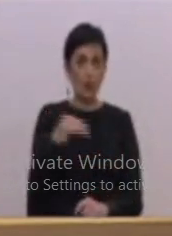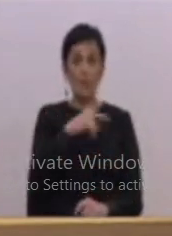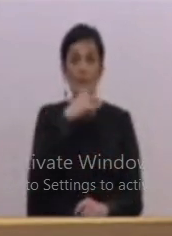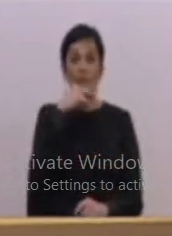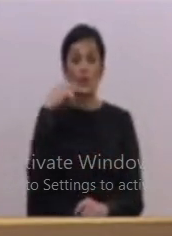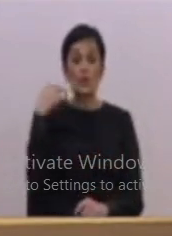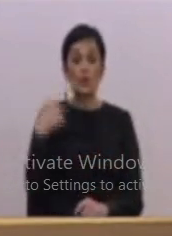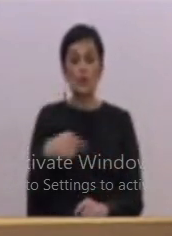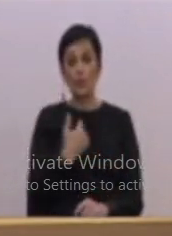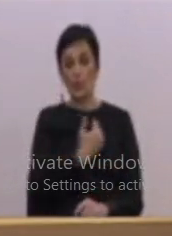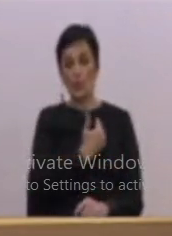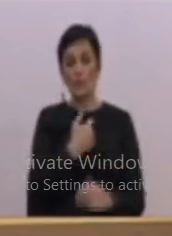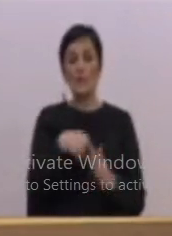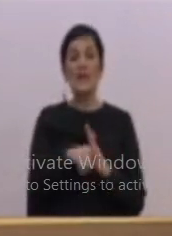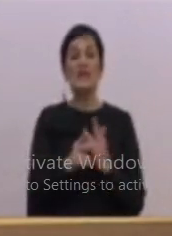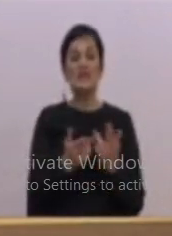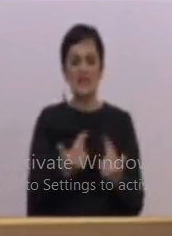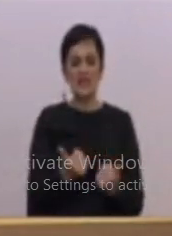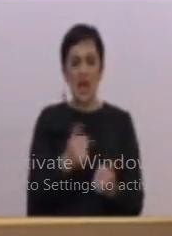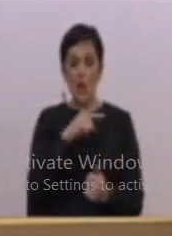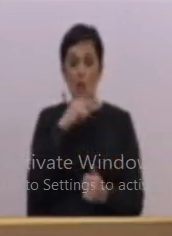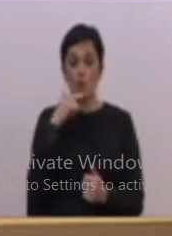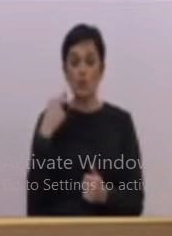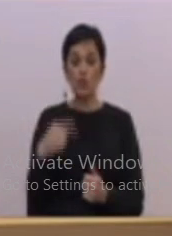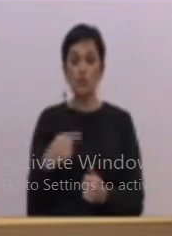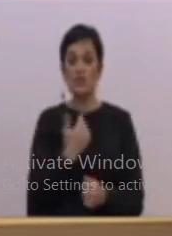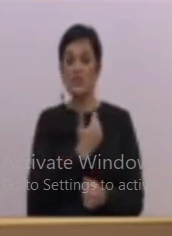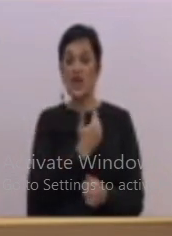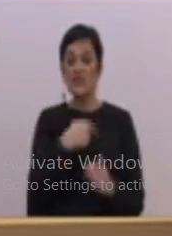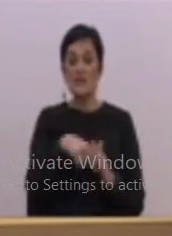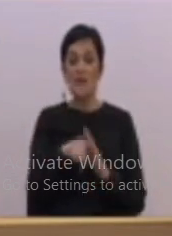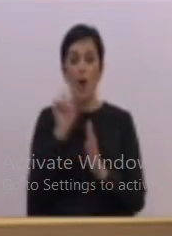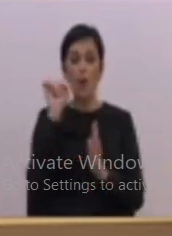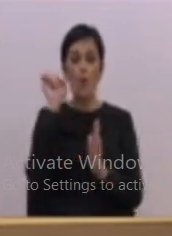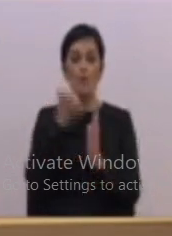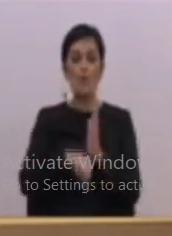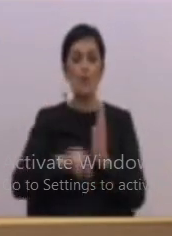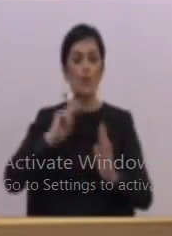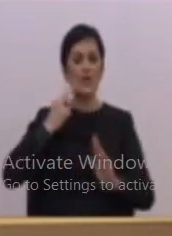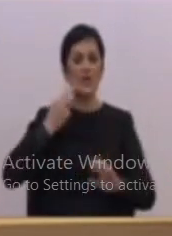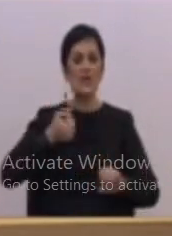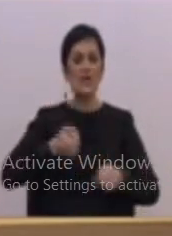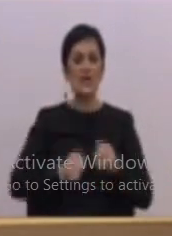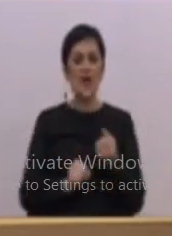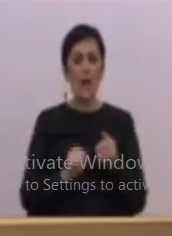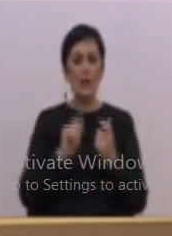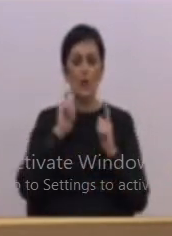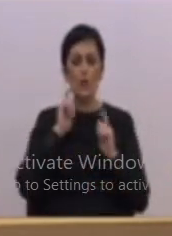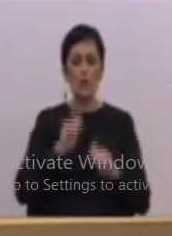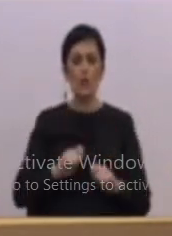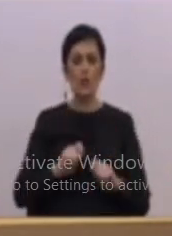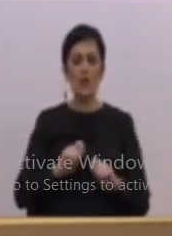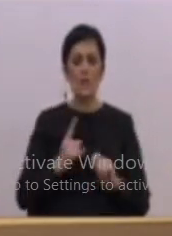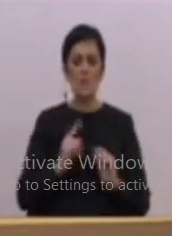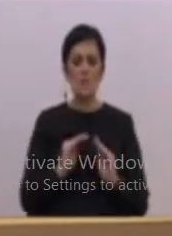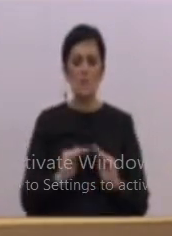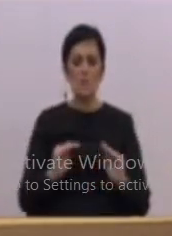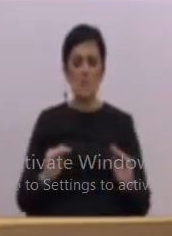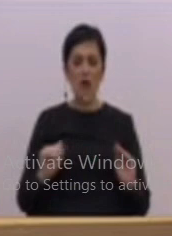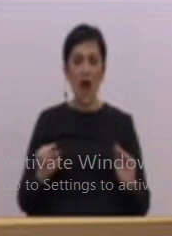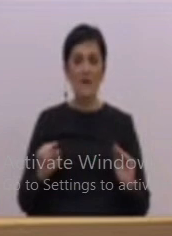rusebis mier diax რუსების მიერ მოკლული გაუპატიურებული უკრაინელი ბავშვებისთვის